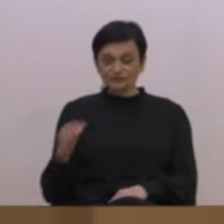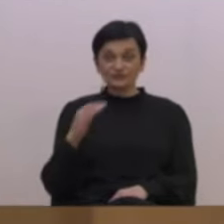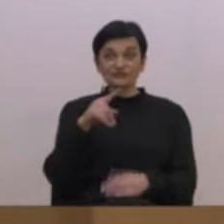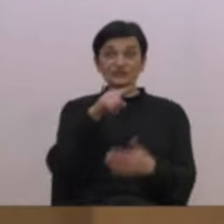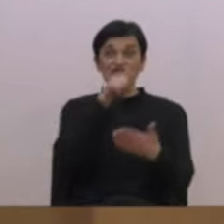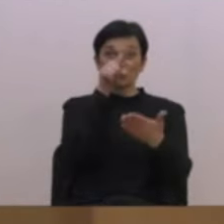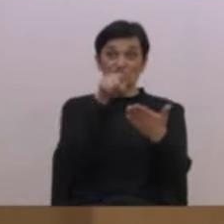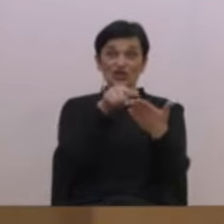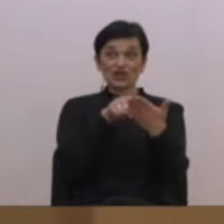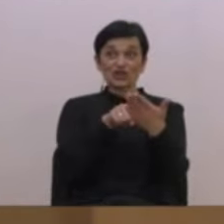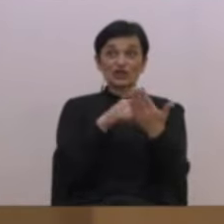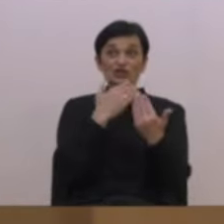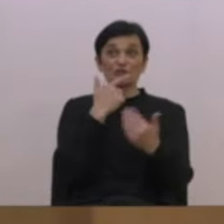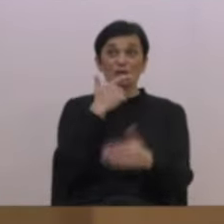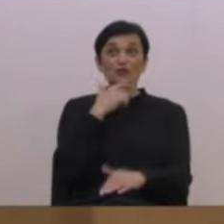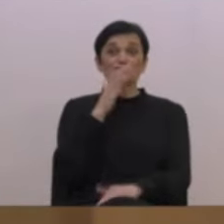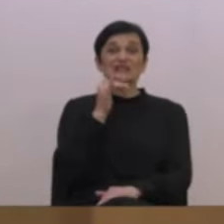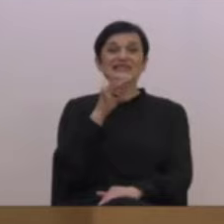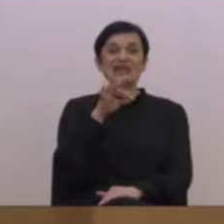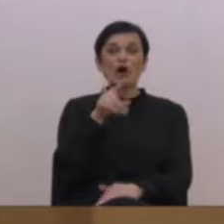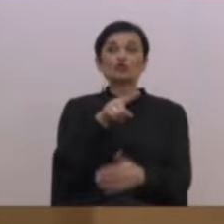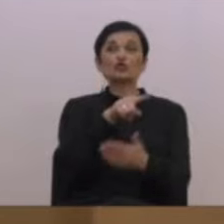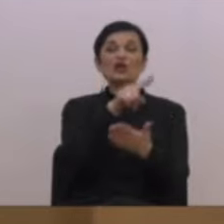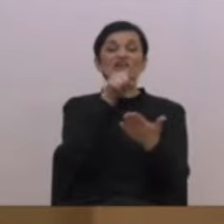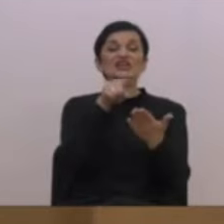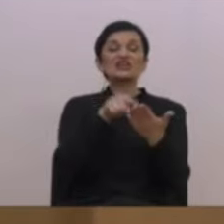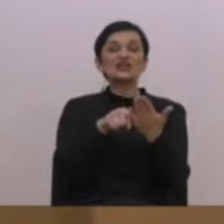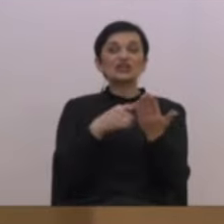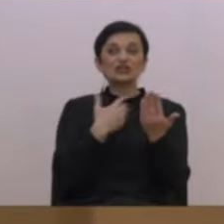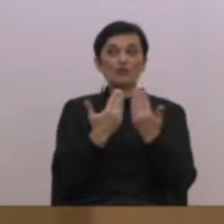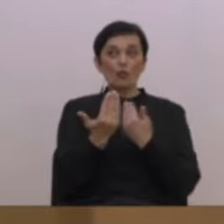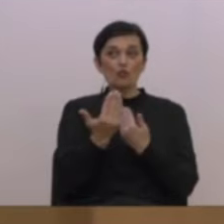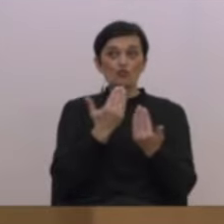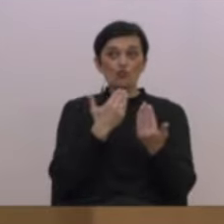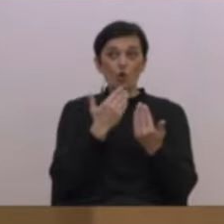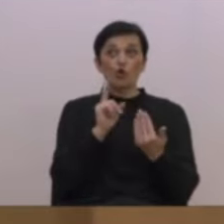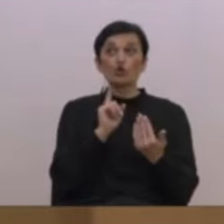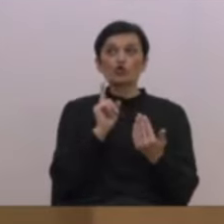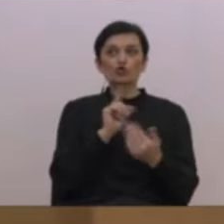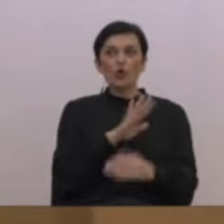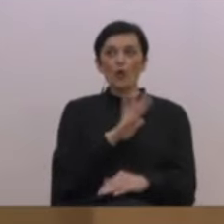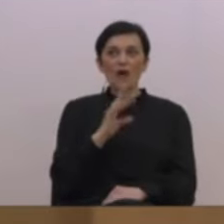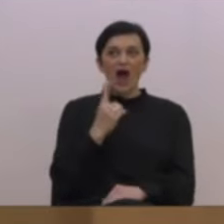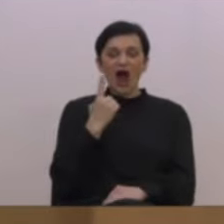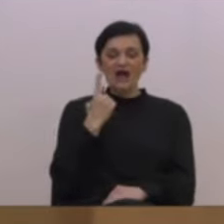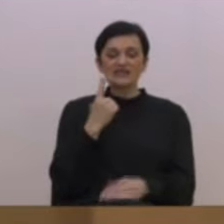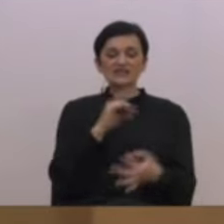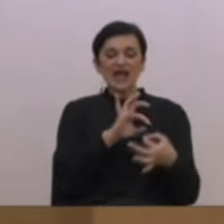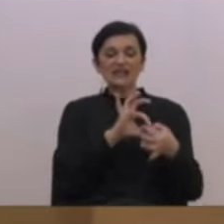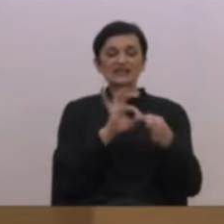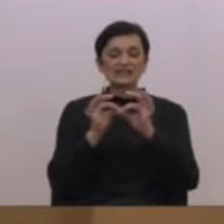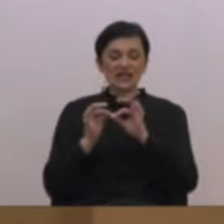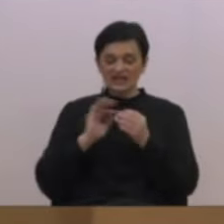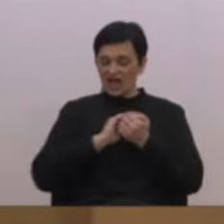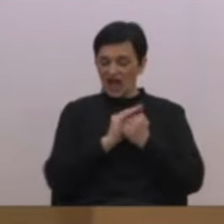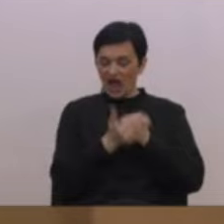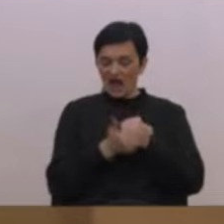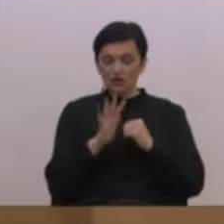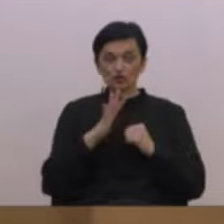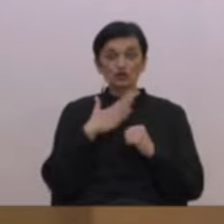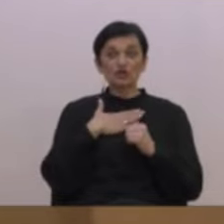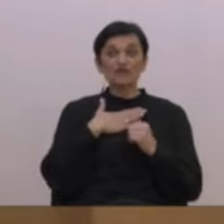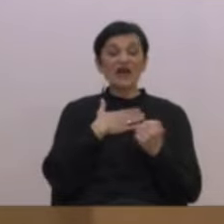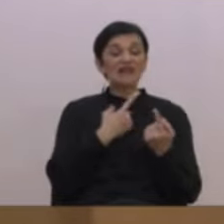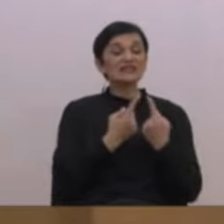კითხვით უნდა მიმართო ბატონ სანდროს. ბატონ სანდრო, კითხვით და მოწოდებით მოგმართავთ, რომ არც ერთი დეტალი არ დაუმალოთ ჩვენი